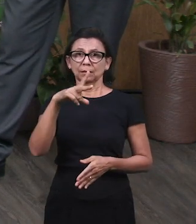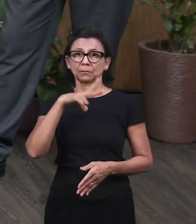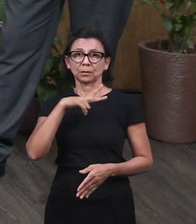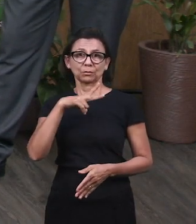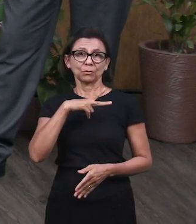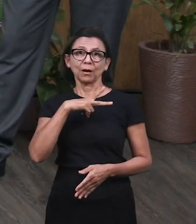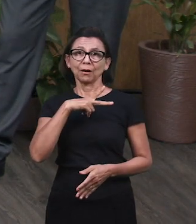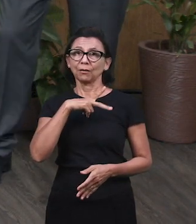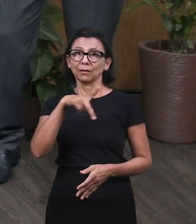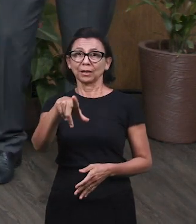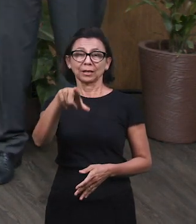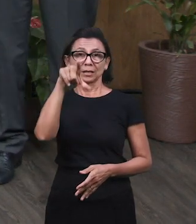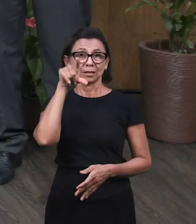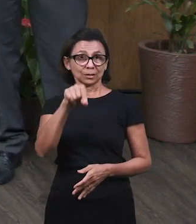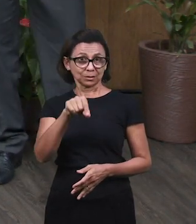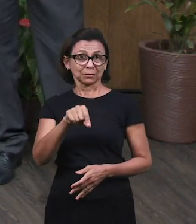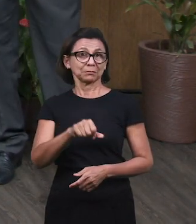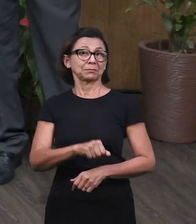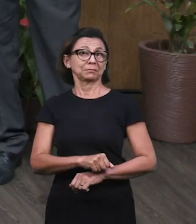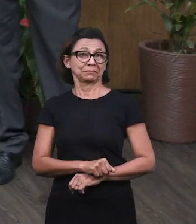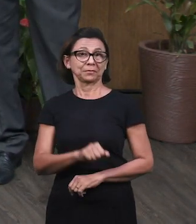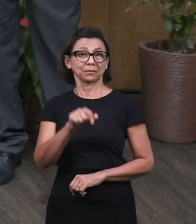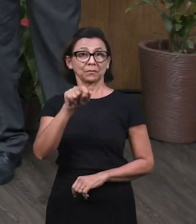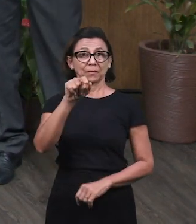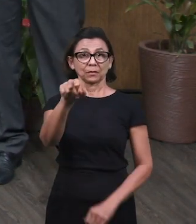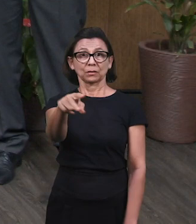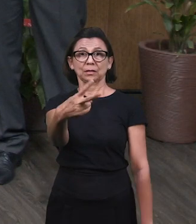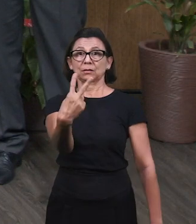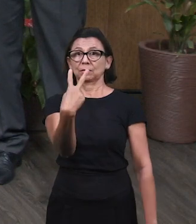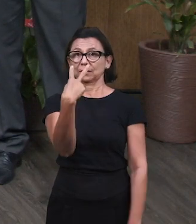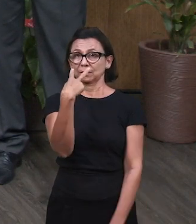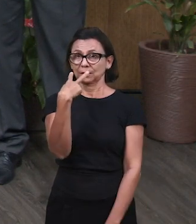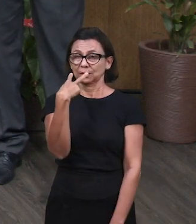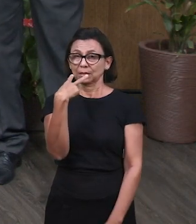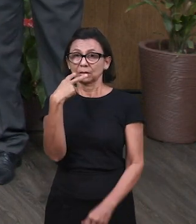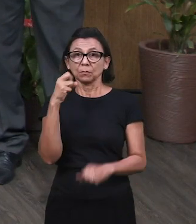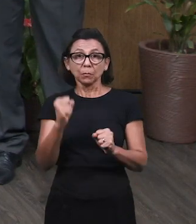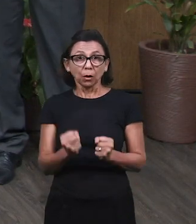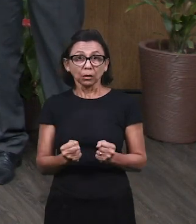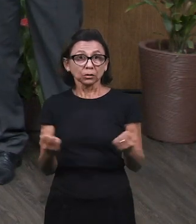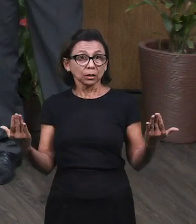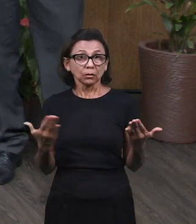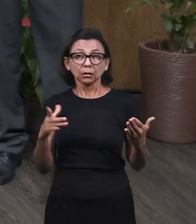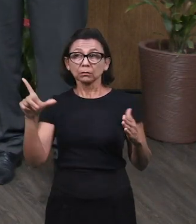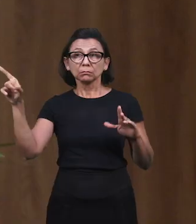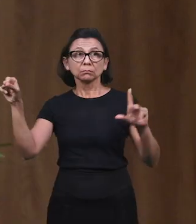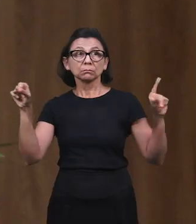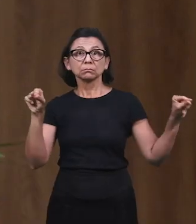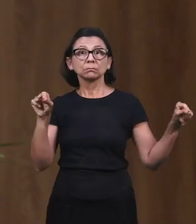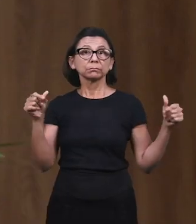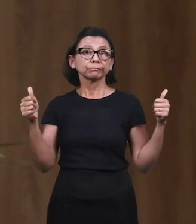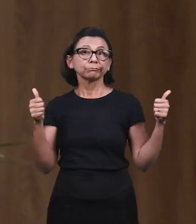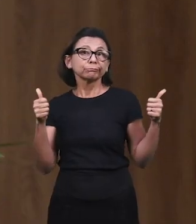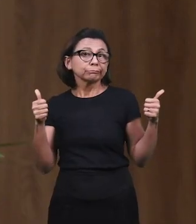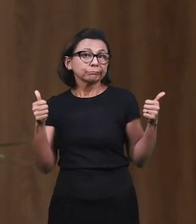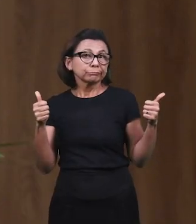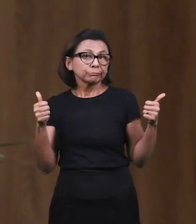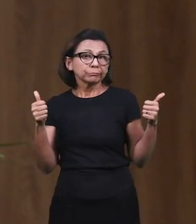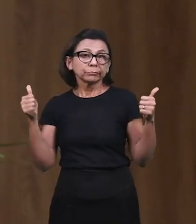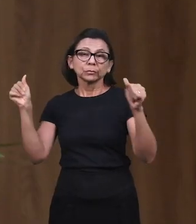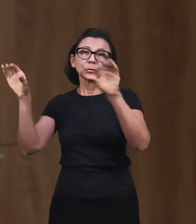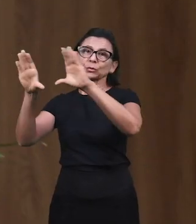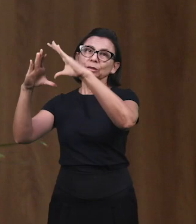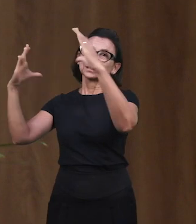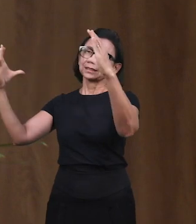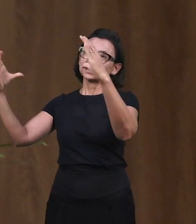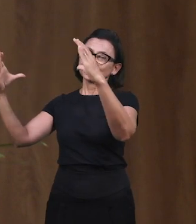regardez, vous pouvez choisir maintenant. Vous pouvez choisir le ciel et l'éternité avec